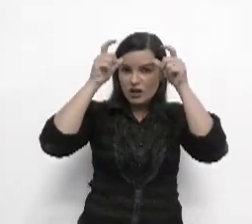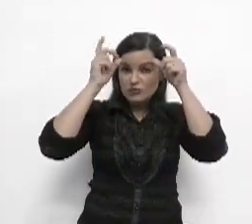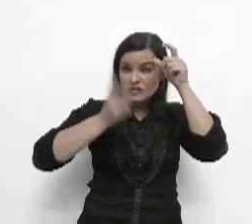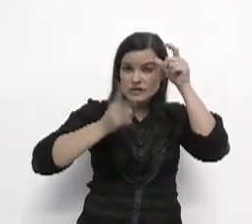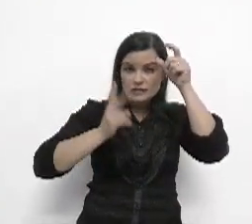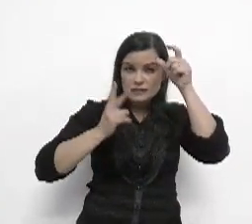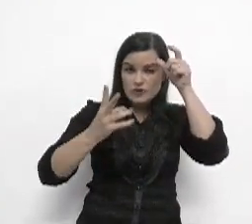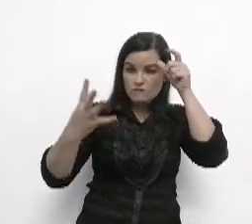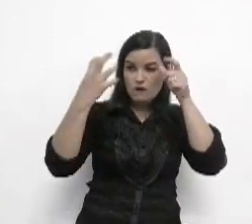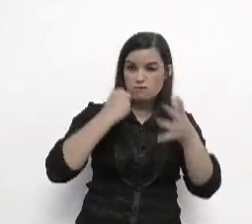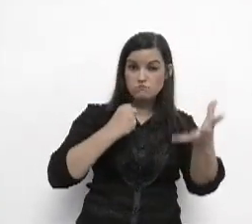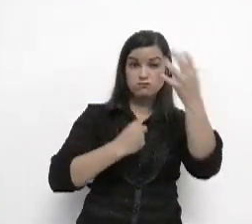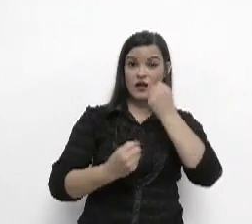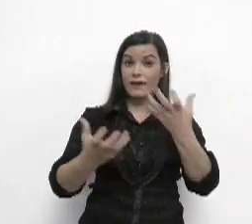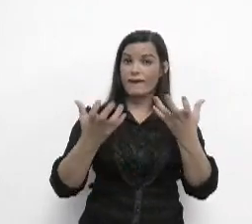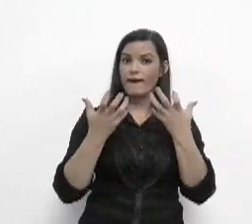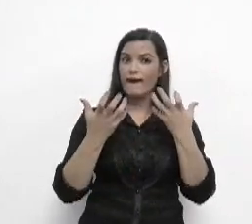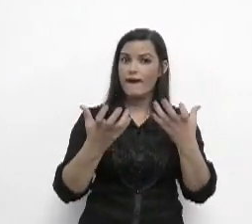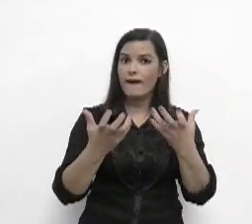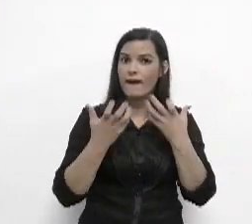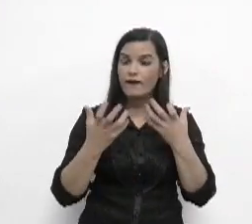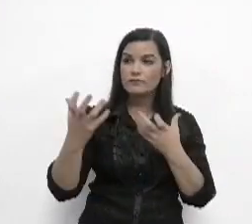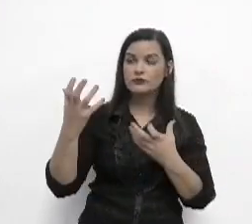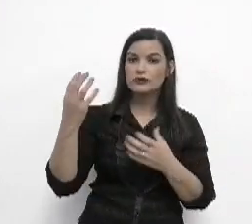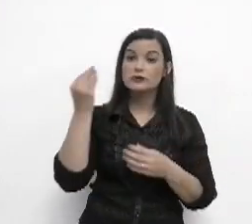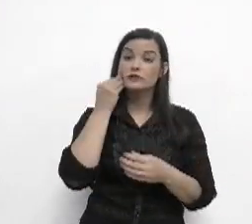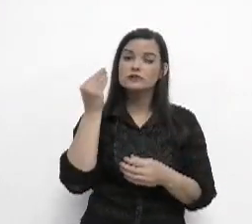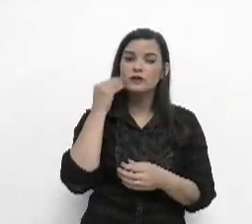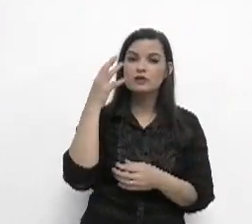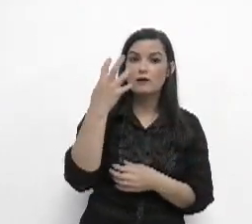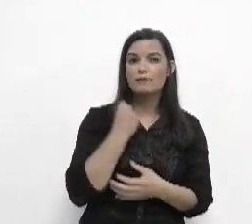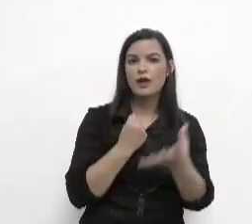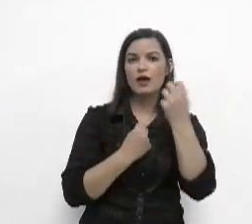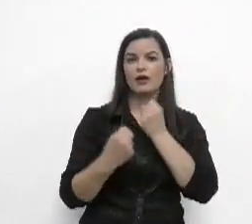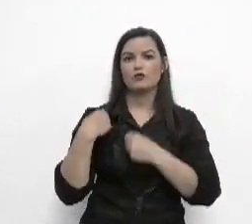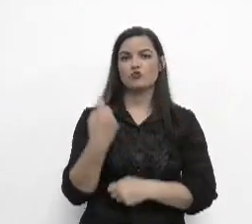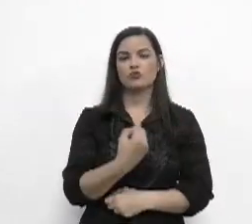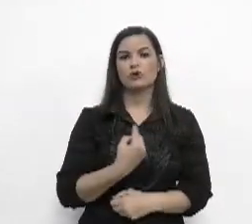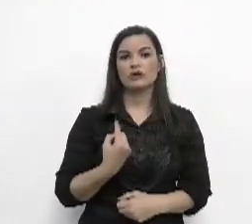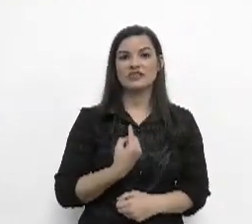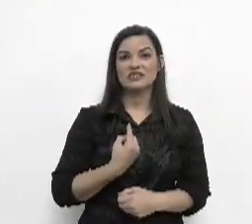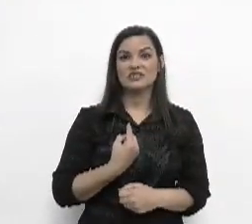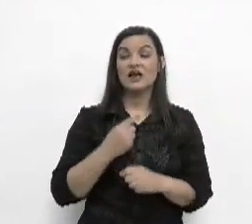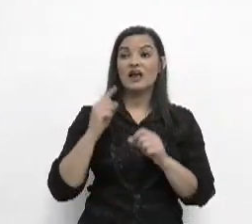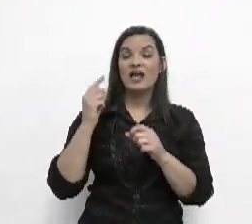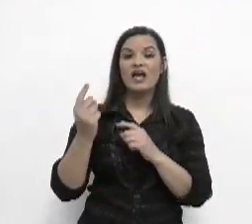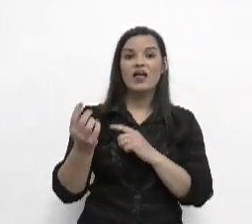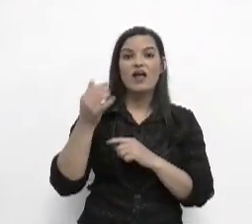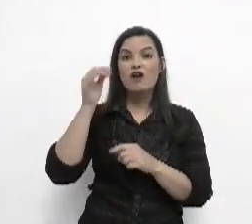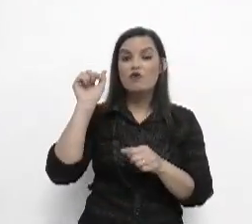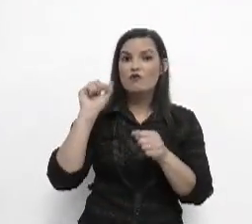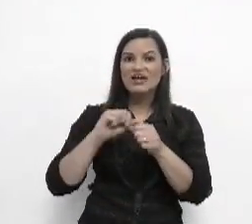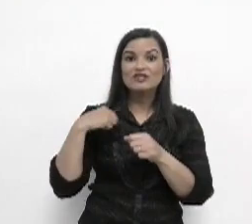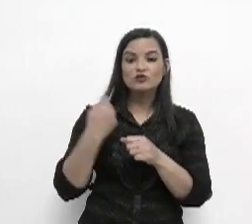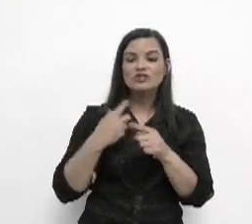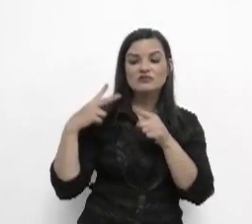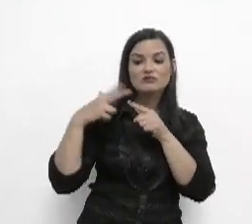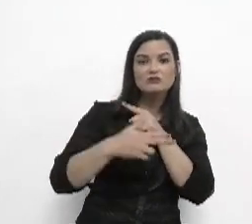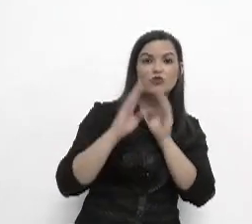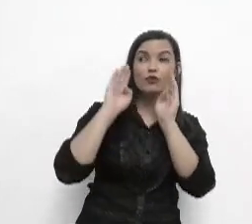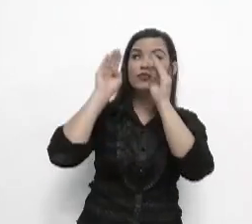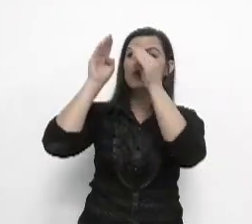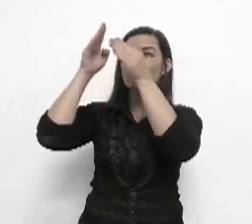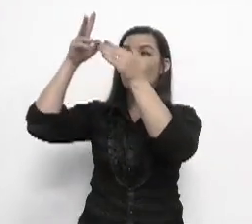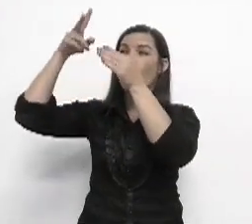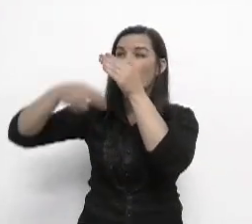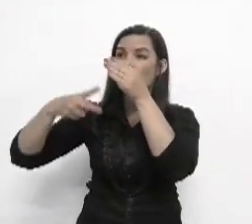하나님께 집중하지 못하도록 만듭니다. O diabo tira o nosso foco de Deus. 그래서 우리를 굉장히 바쁘게 만듭니다. Ele faz com que estejamos